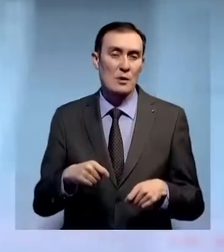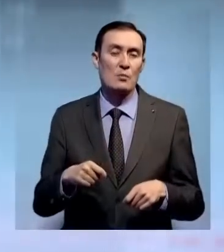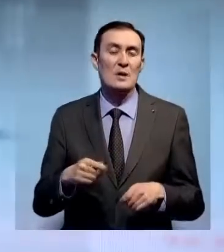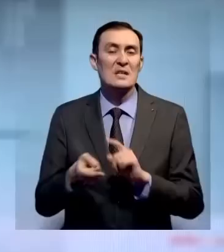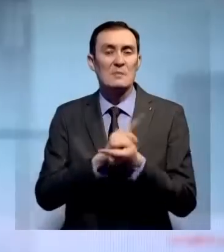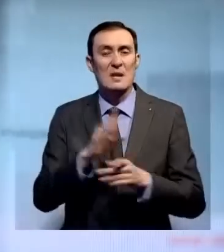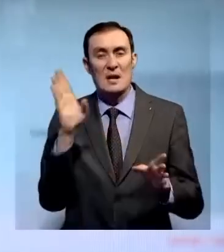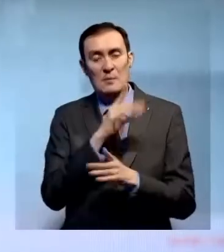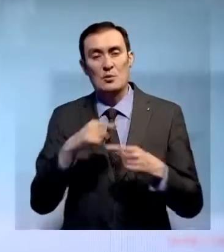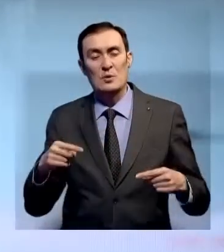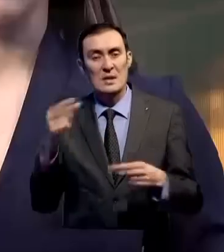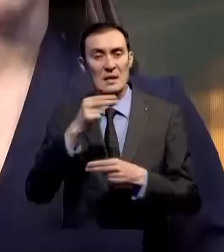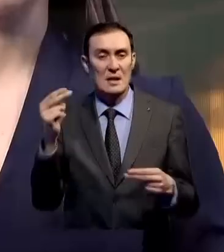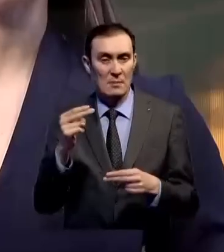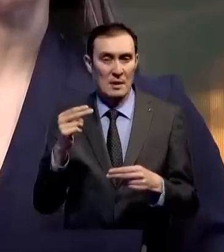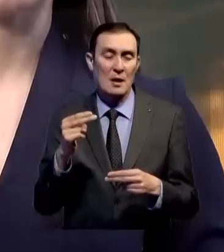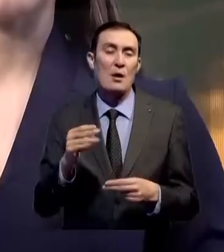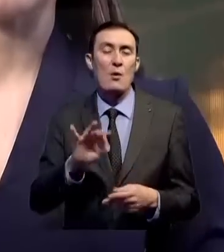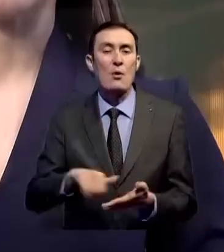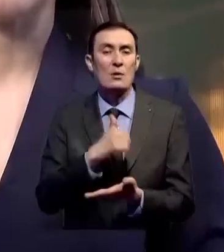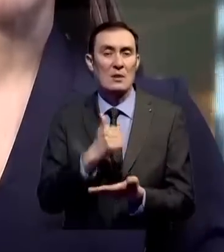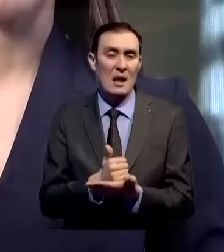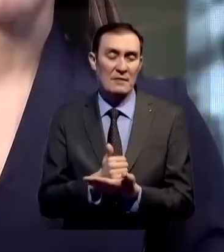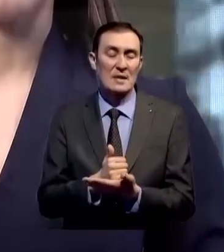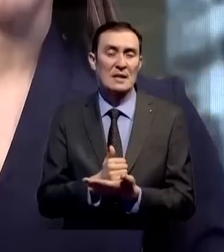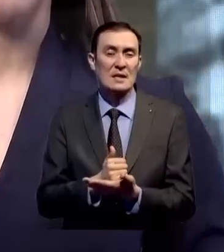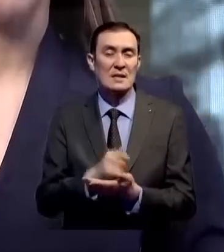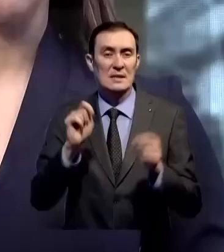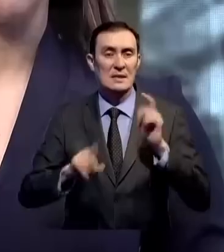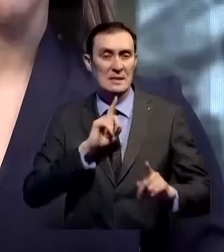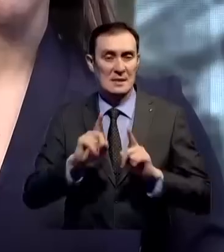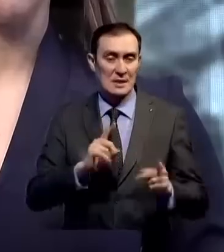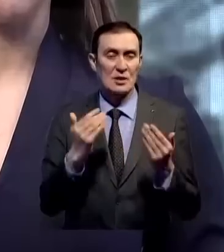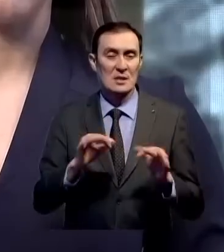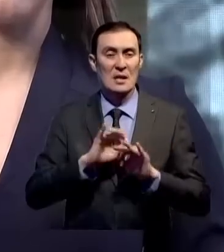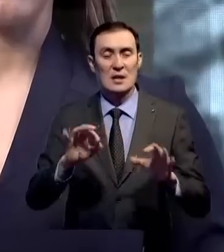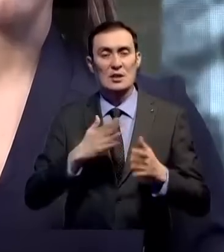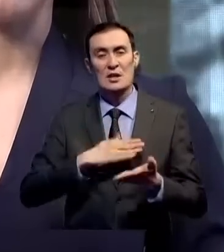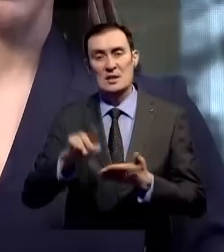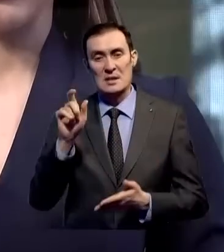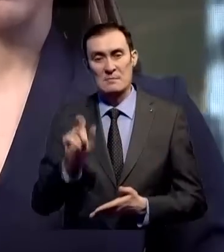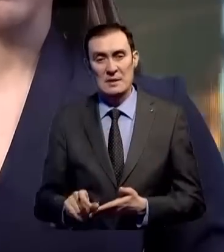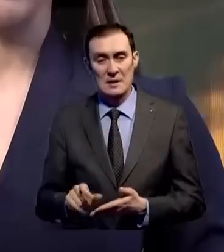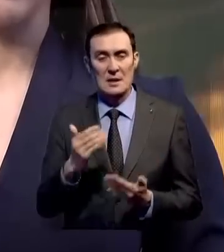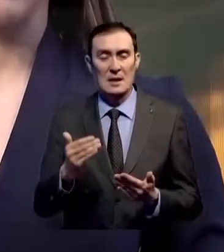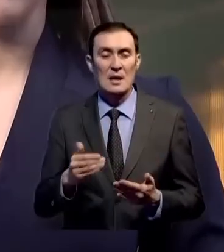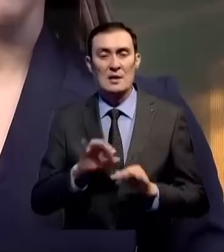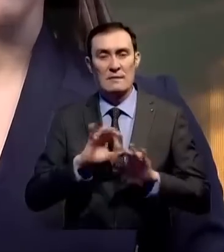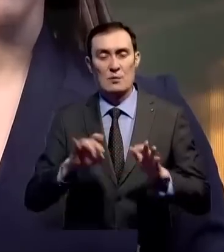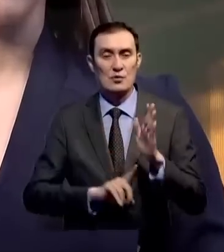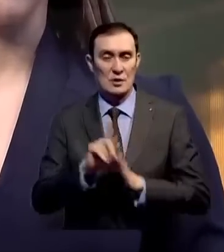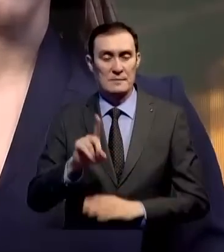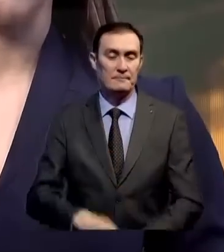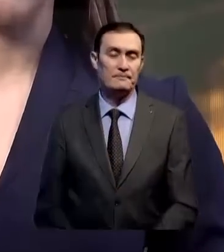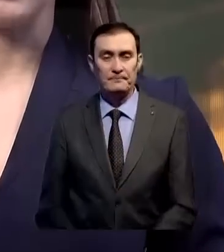изменение климата и другие темы. О главных из панельных сессий готова рассказать моя коллега Вероника Боярова. Она подключается к